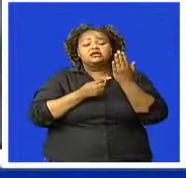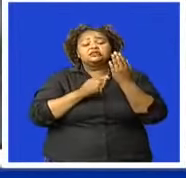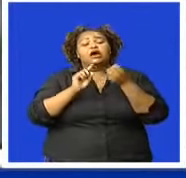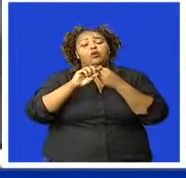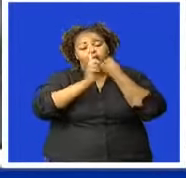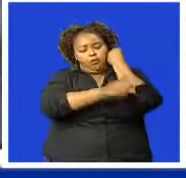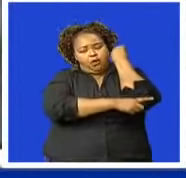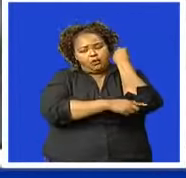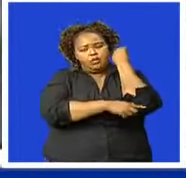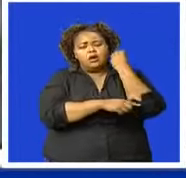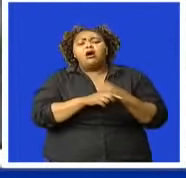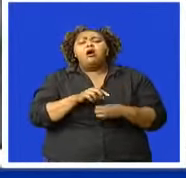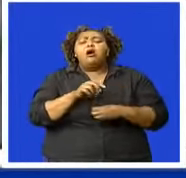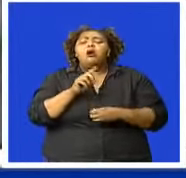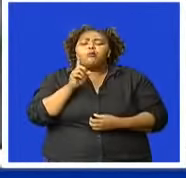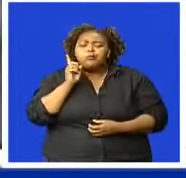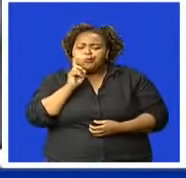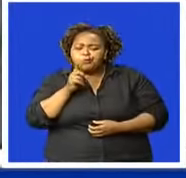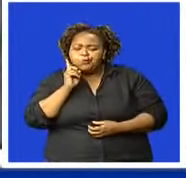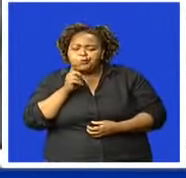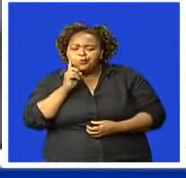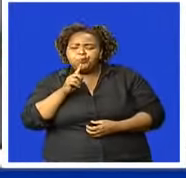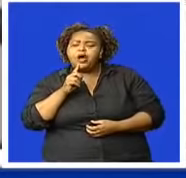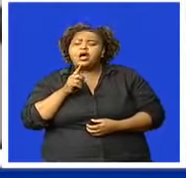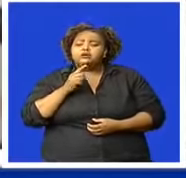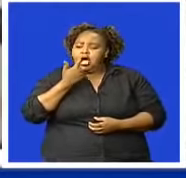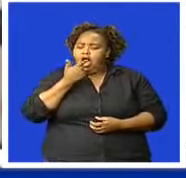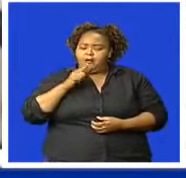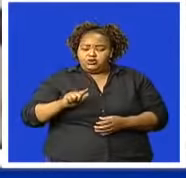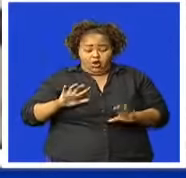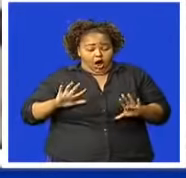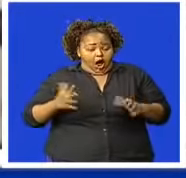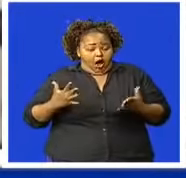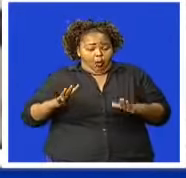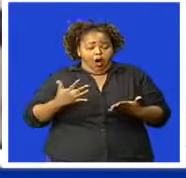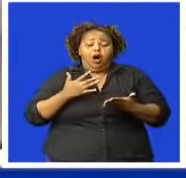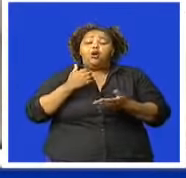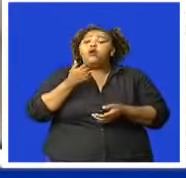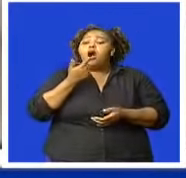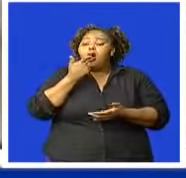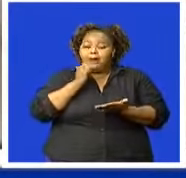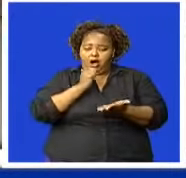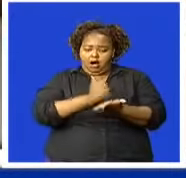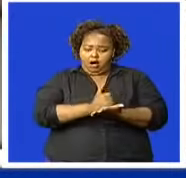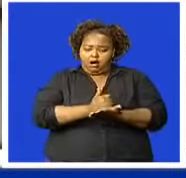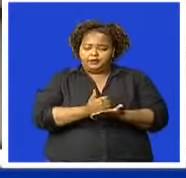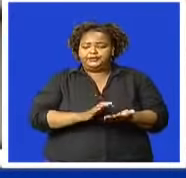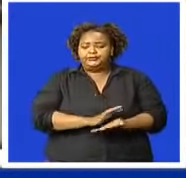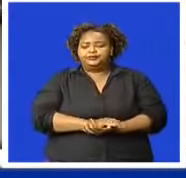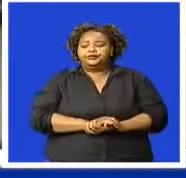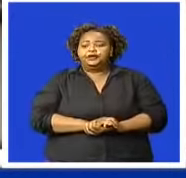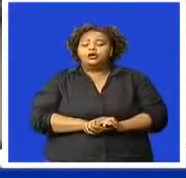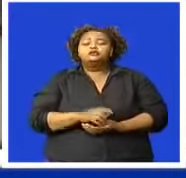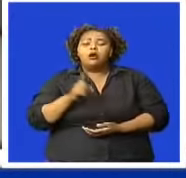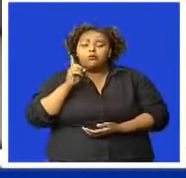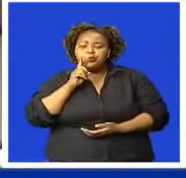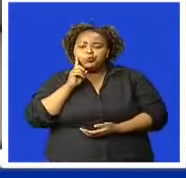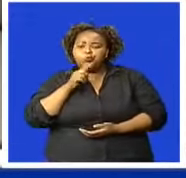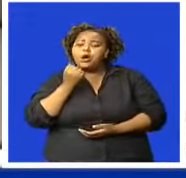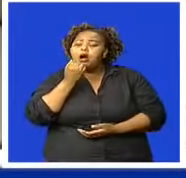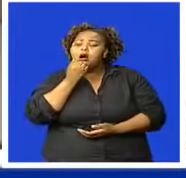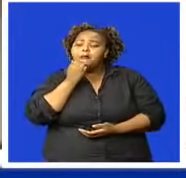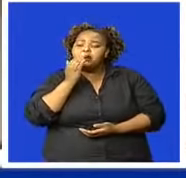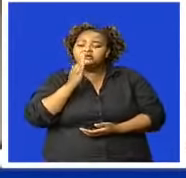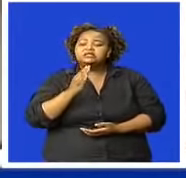tawuhlola ukuthi simo sapetroli sesinjani emagalaji. Nasihlola emagalaji kamanzini lokufaka ekhathi